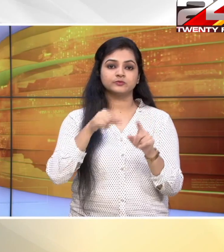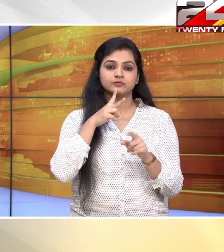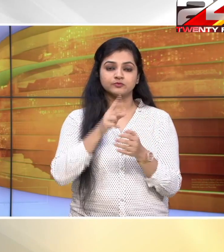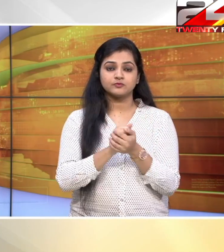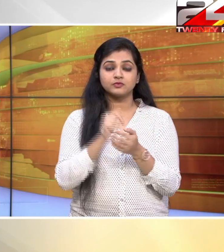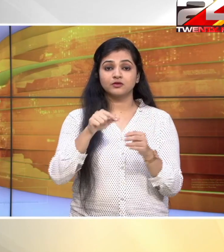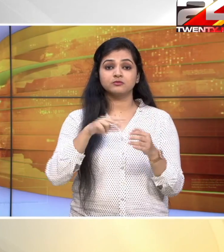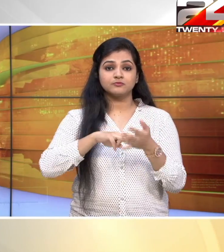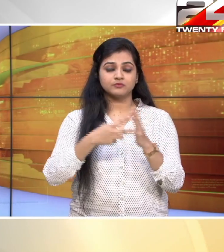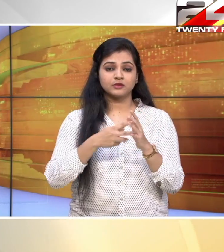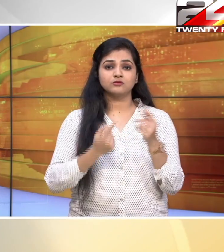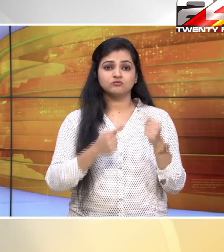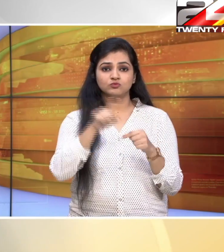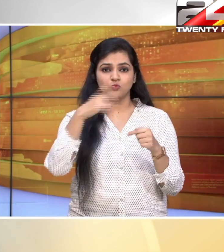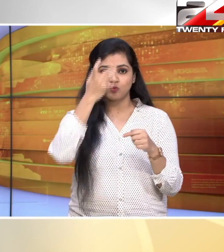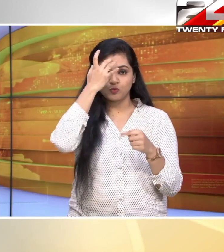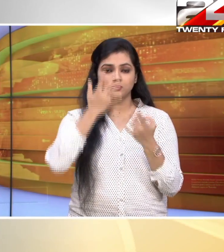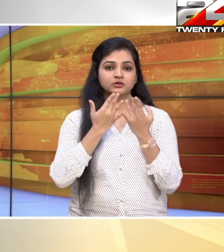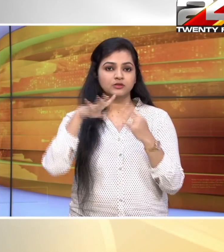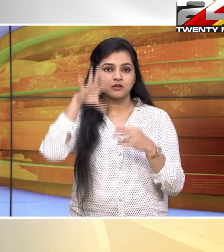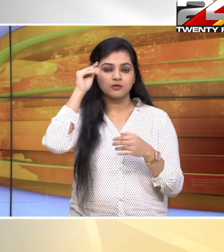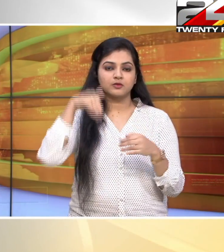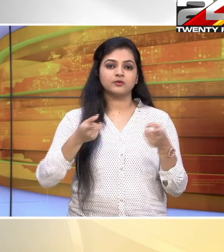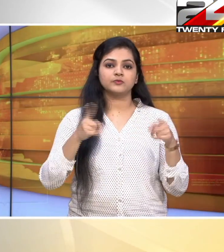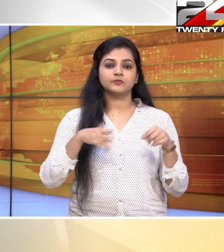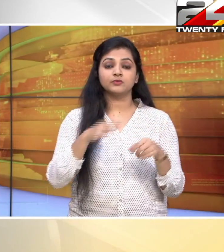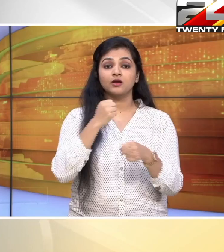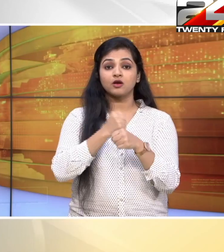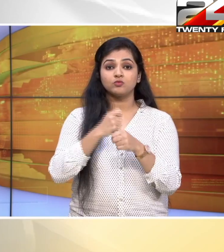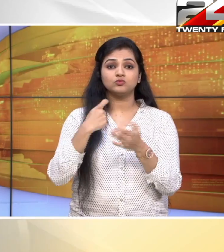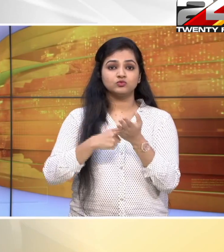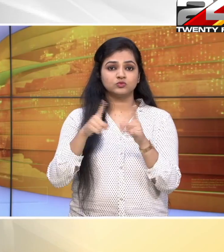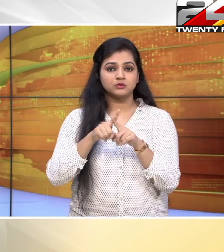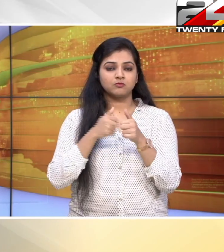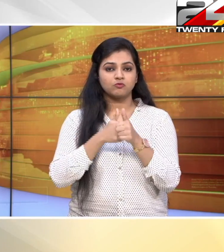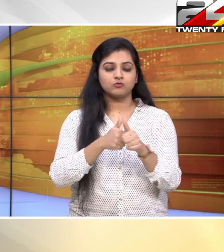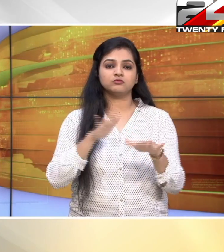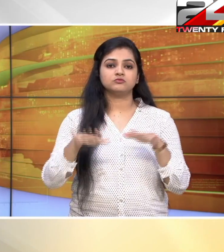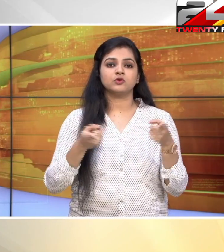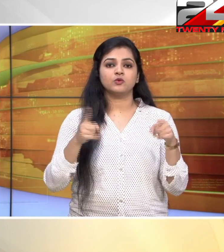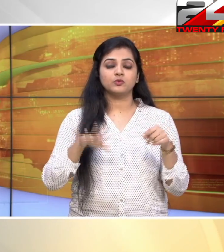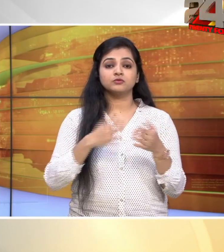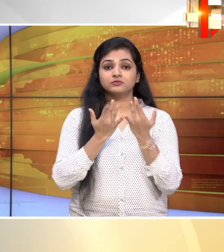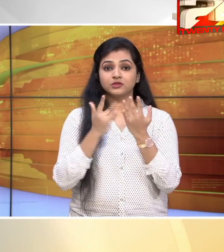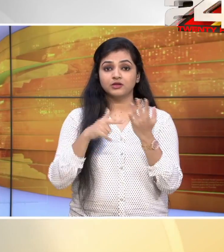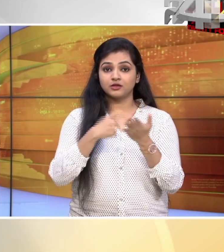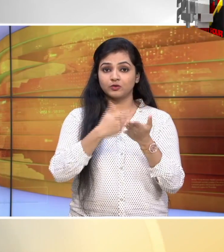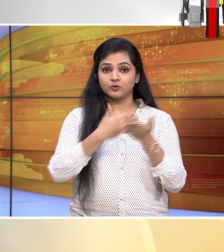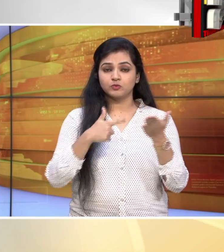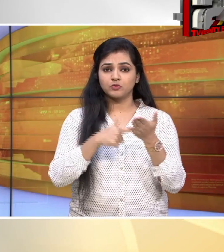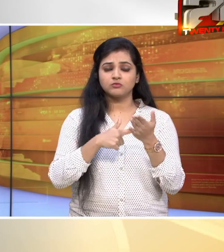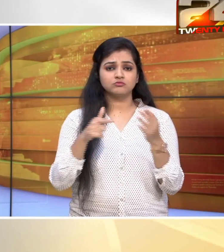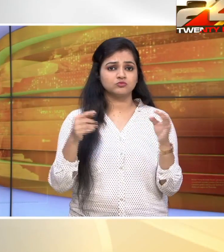പദ്ധതിയുടെ പാരിസ്ഥിതികമായ പഠനങ്ങളാണ് ഇപ്പോൾ നടക്കുന്നത്. സർക്കാർ നയങ്ങൾക്കനുസരിച്ച് മാത്രമേ നടപടികൾ ഉണ്ടാകൂ. പഠന റിപ്പോർട്ടിൽ എതിരായാൽ